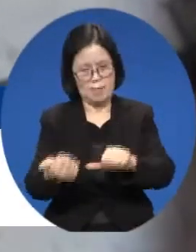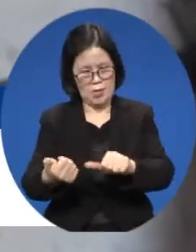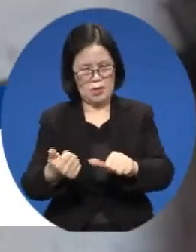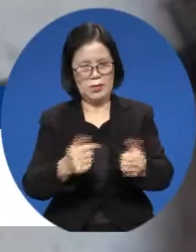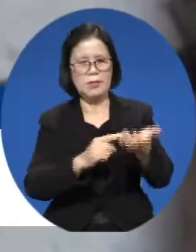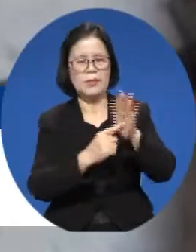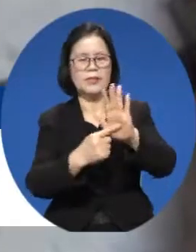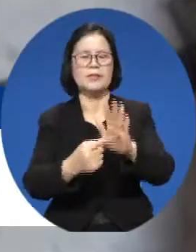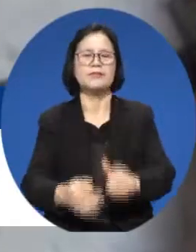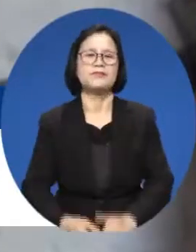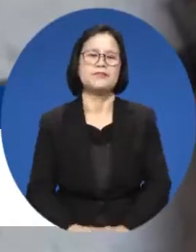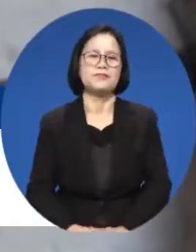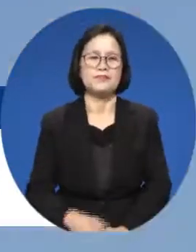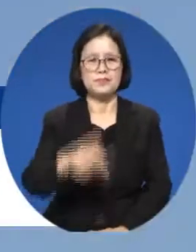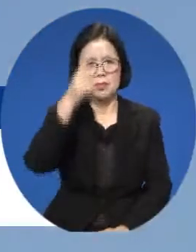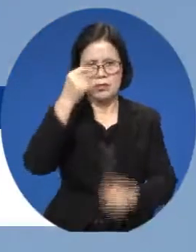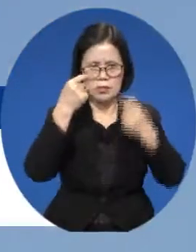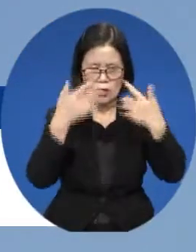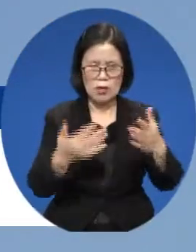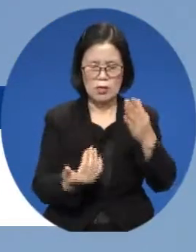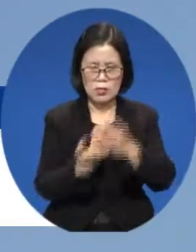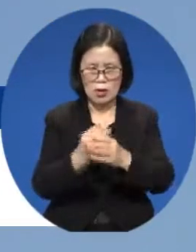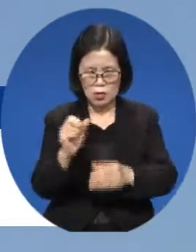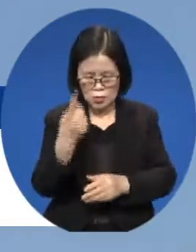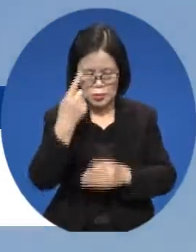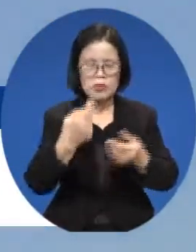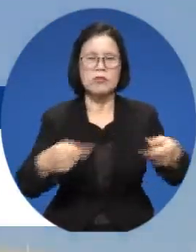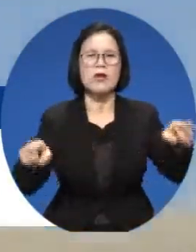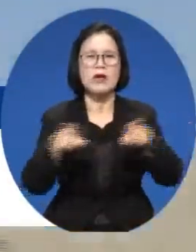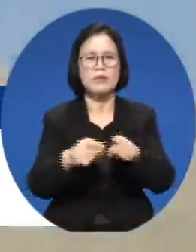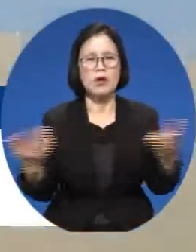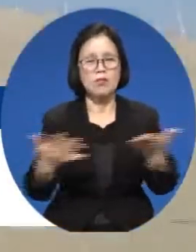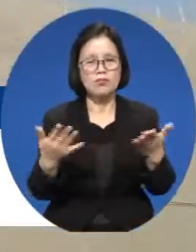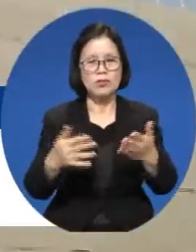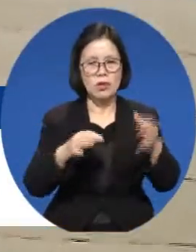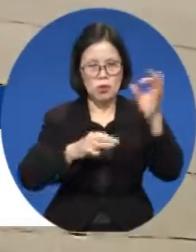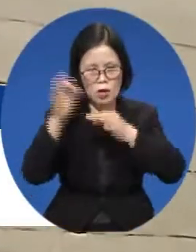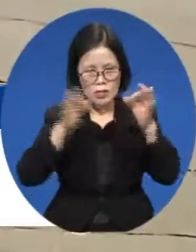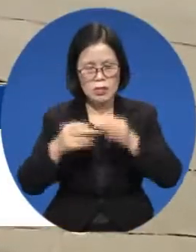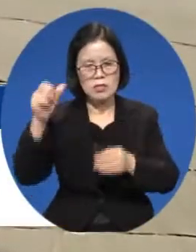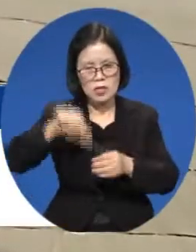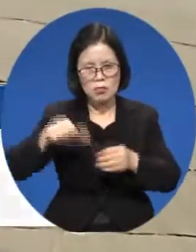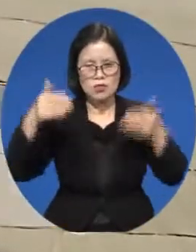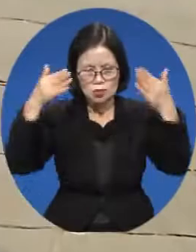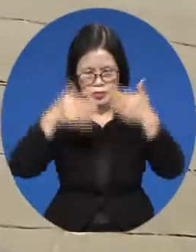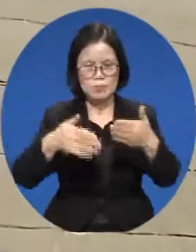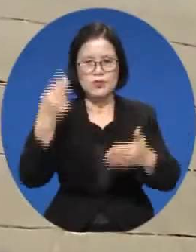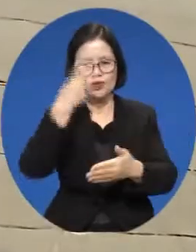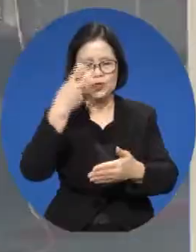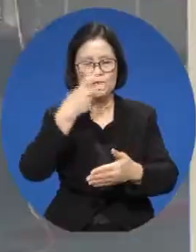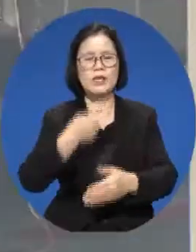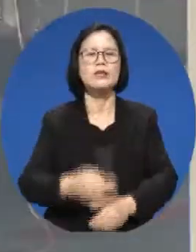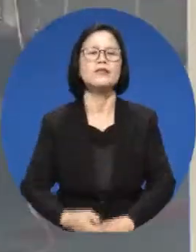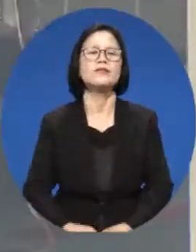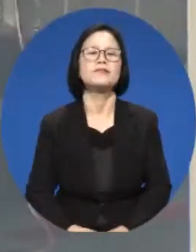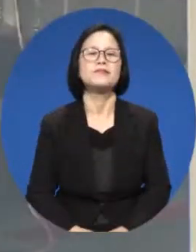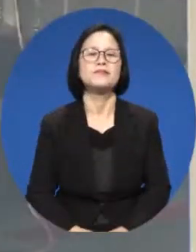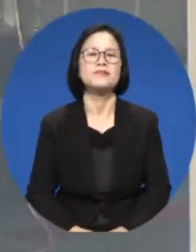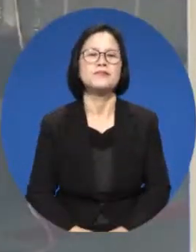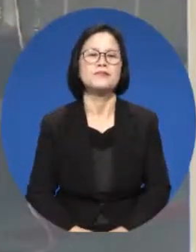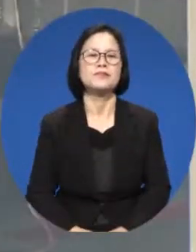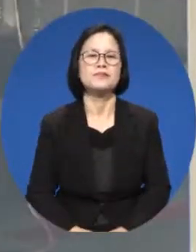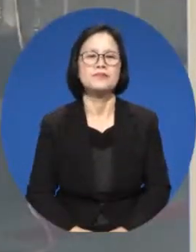냈습니다. 경찰은 정확한 사고 원인과 함께 업무상 과실 여부를 집중 조사한다는 방침입니다.